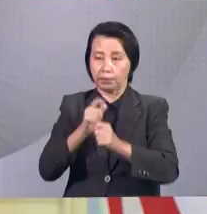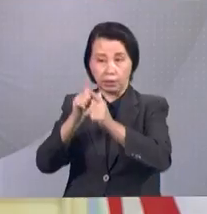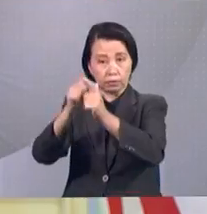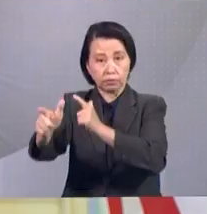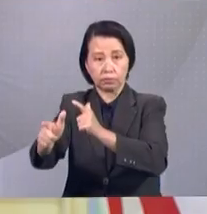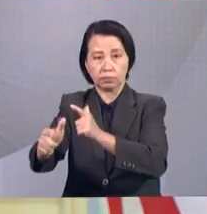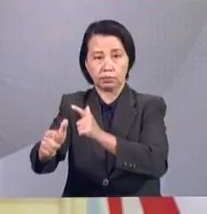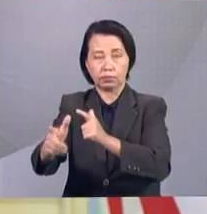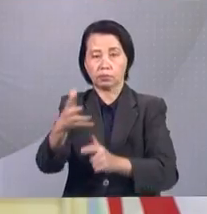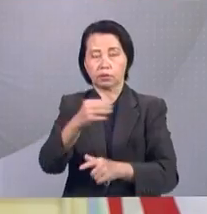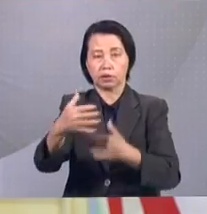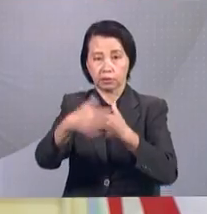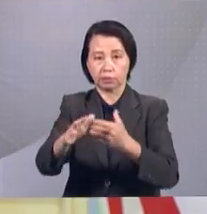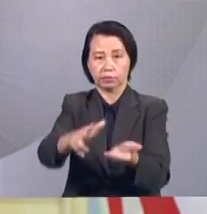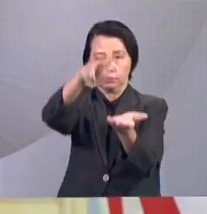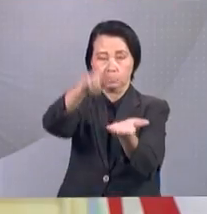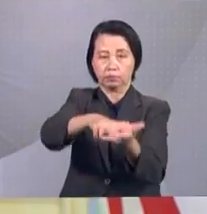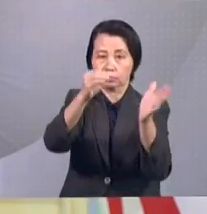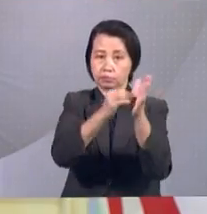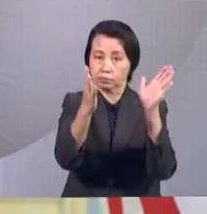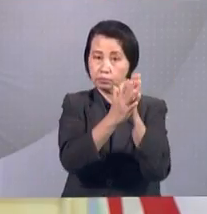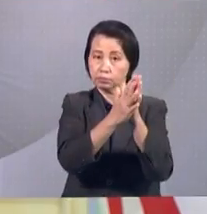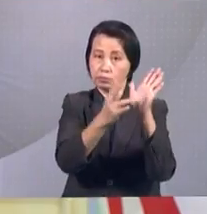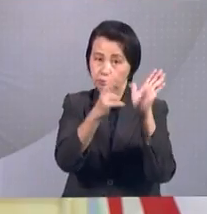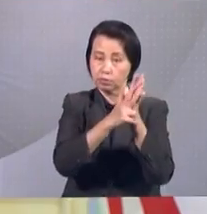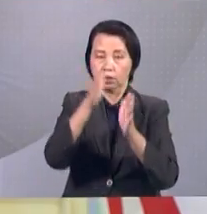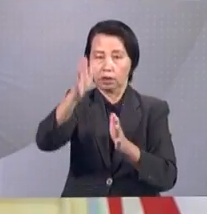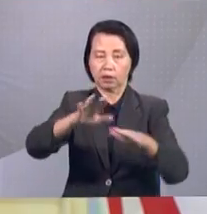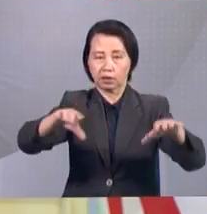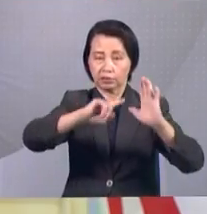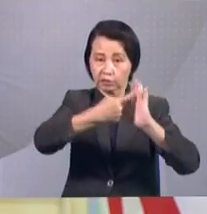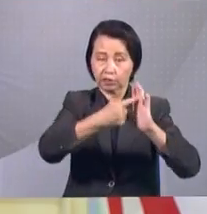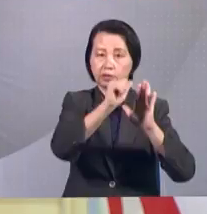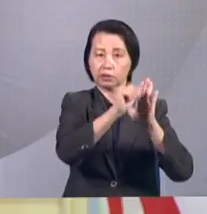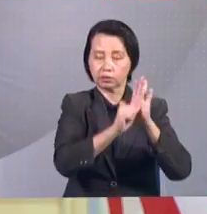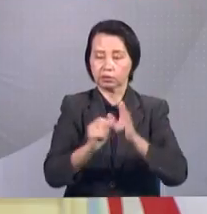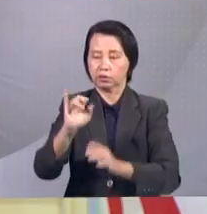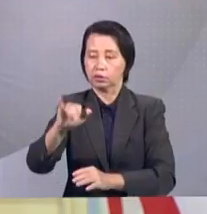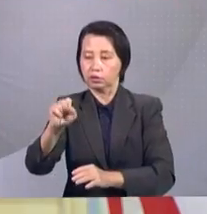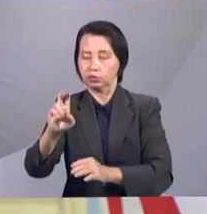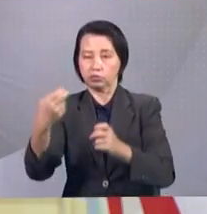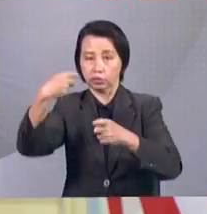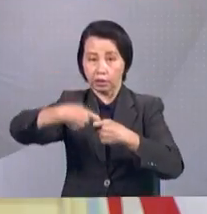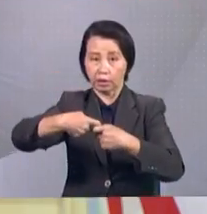kelulusan dan selepas diwartakan, kita akan laksanakan akta tersebut. Isu-isu yang berkaitan ini,